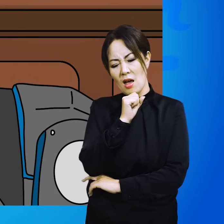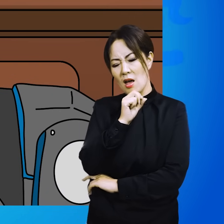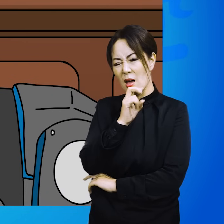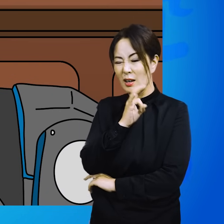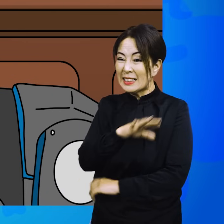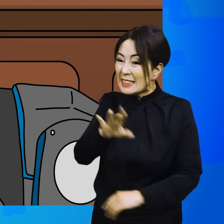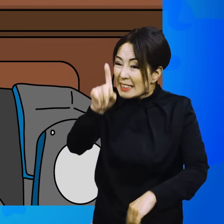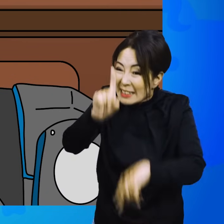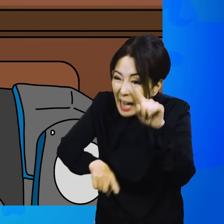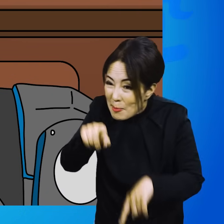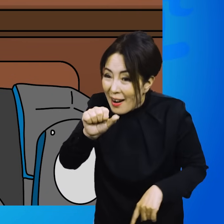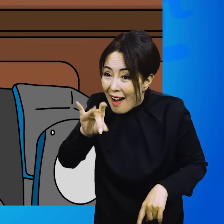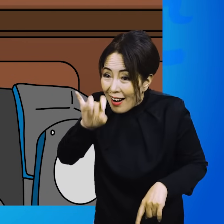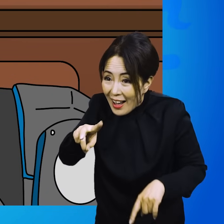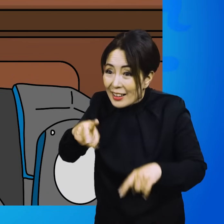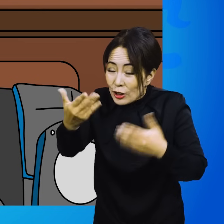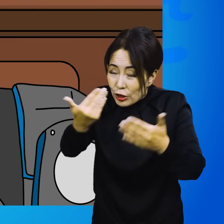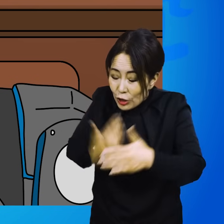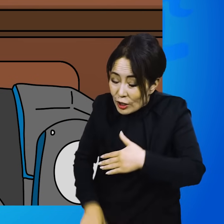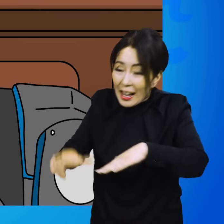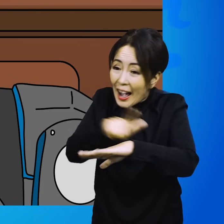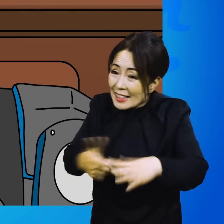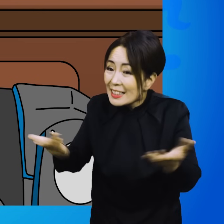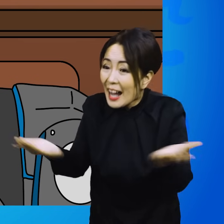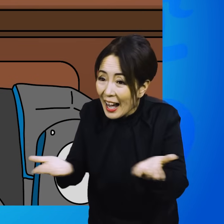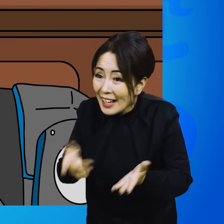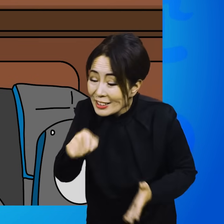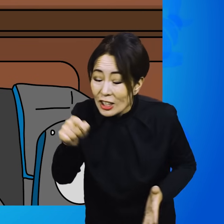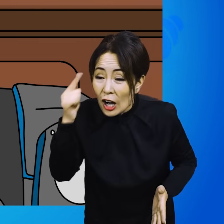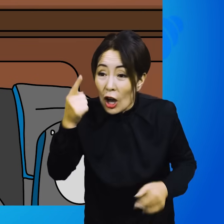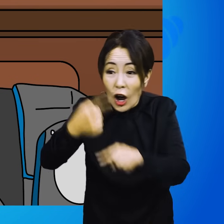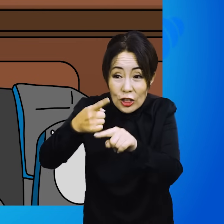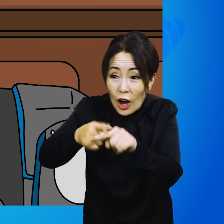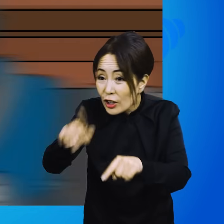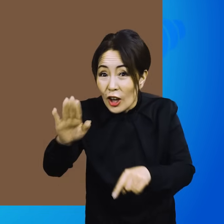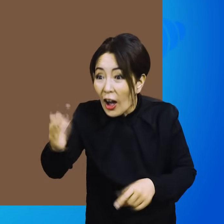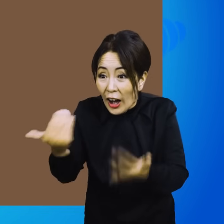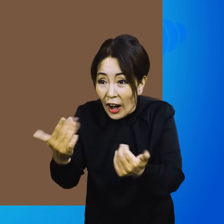Ямар аралт дээр мэндэлсэн бэлээ? Нөгөө хөдөө?